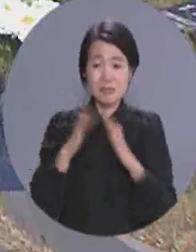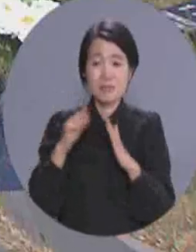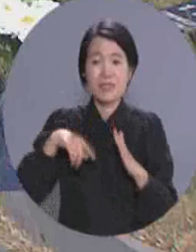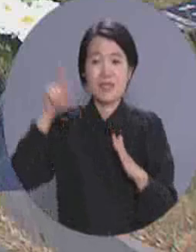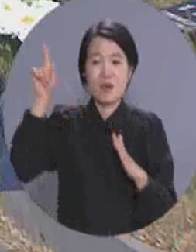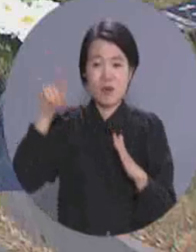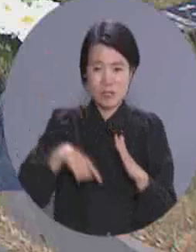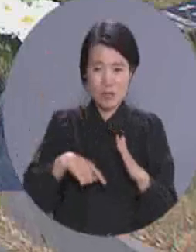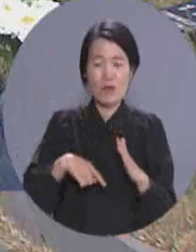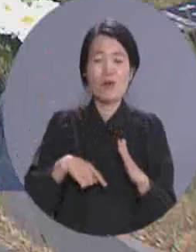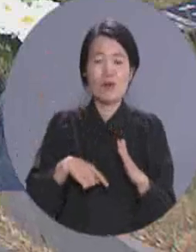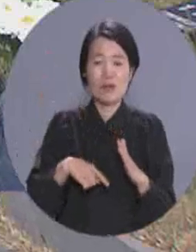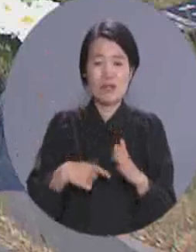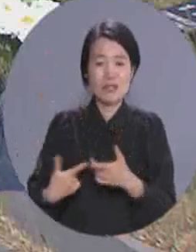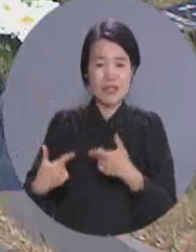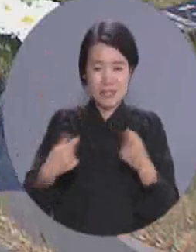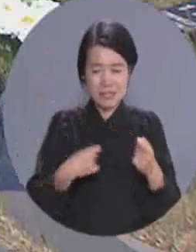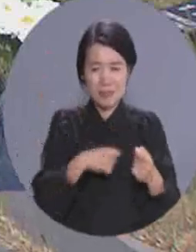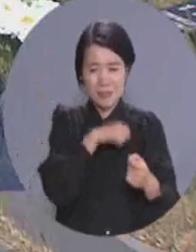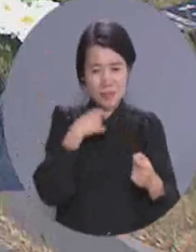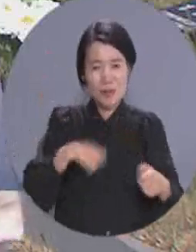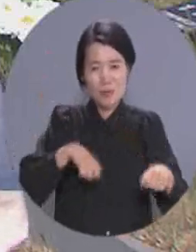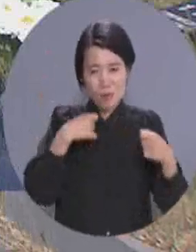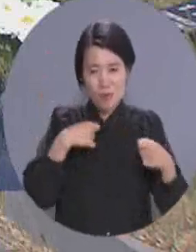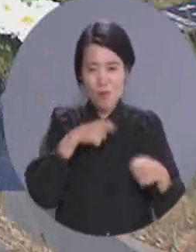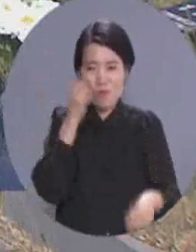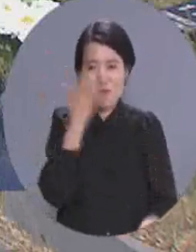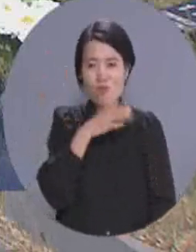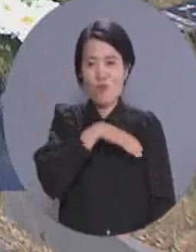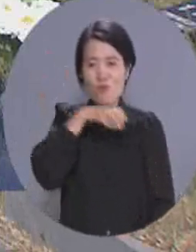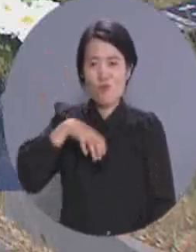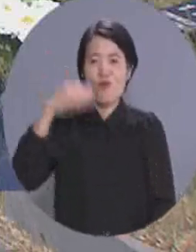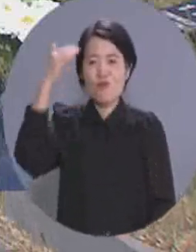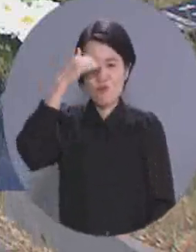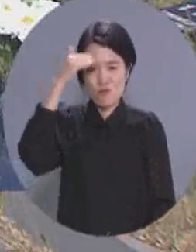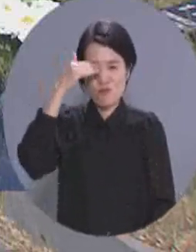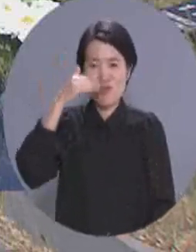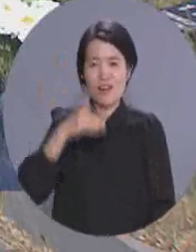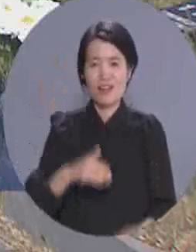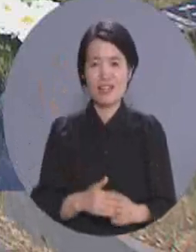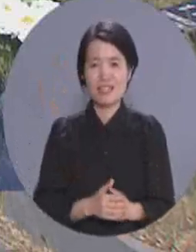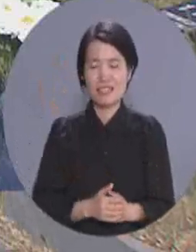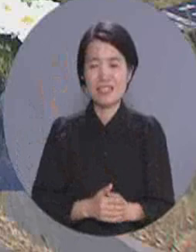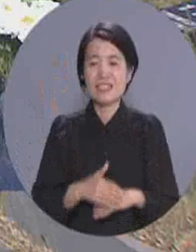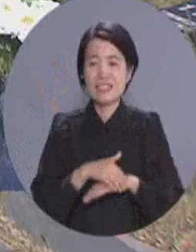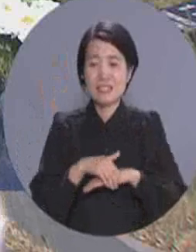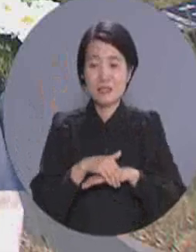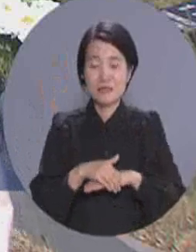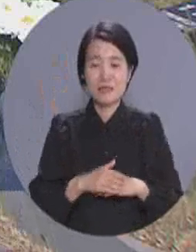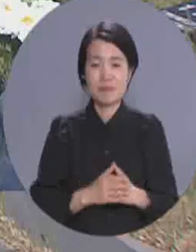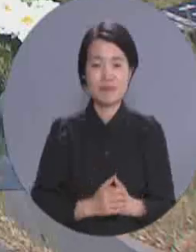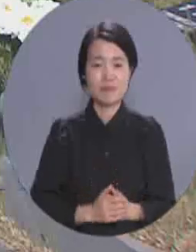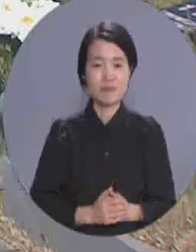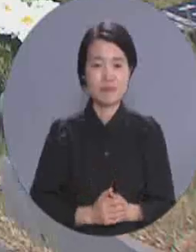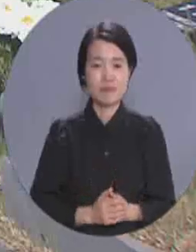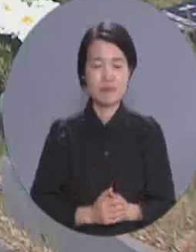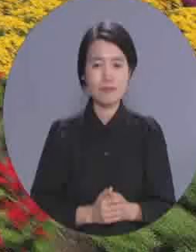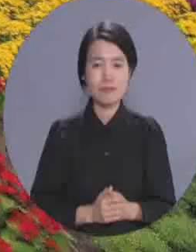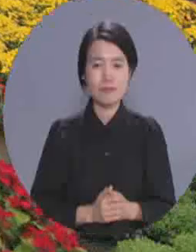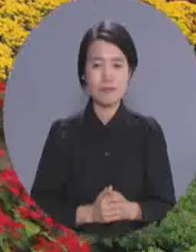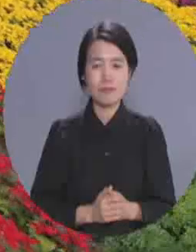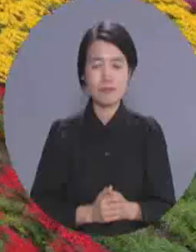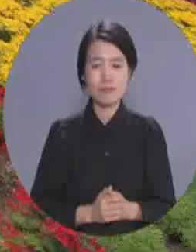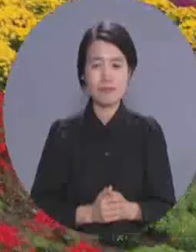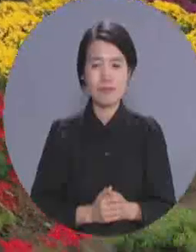저희 이제 집에 오면 또 가족끼리 또 맛있는 거 해먹고 그리고 또 여수 한 바퀴 이렇게 돌면서